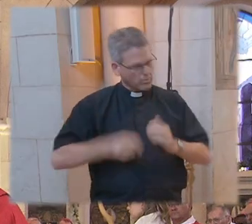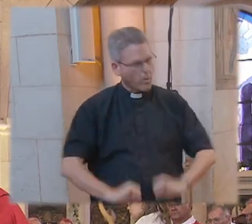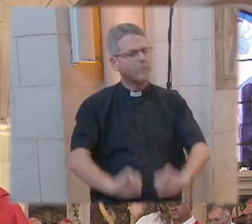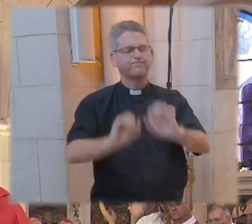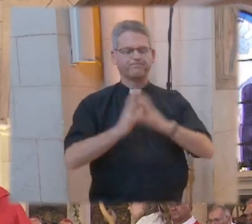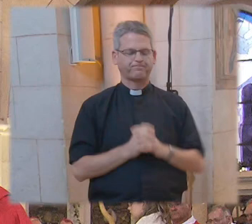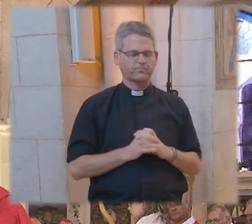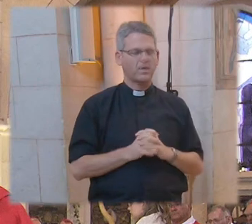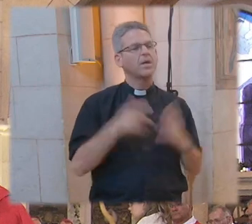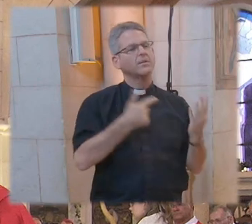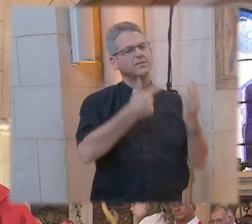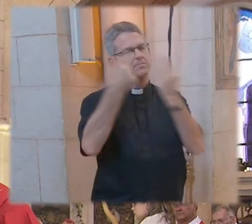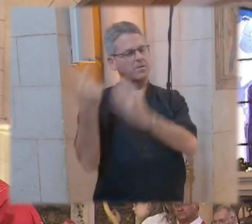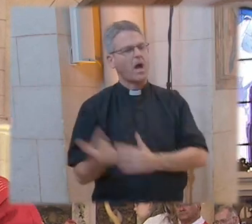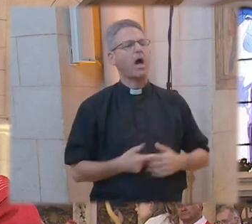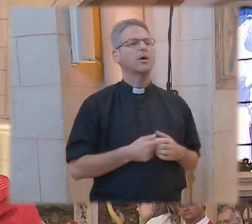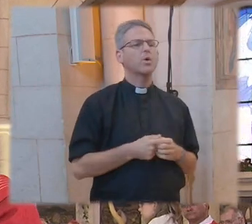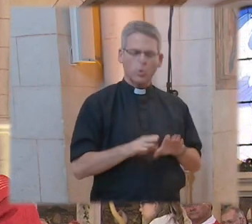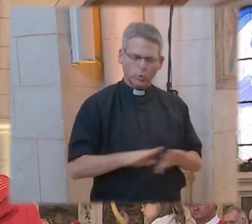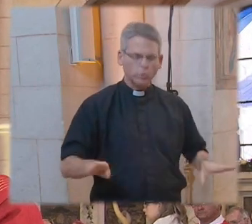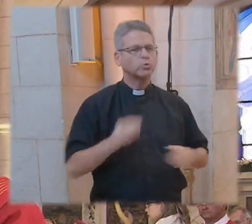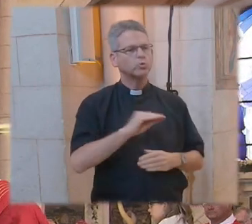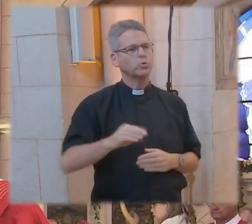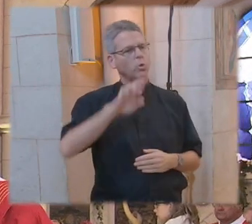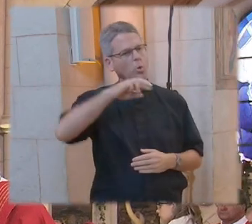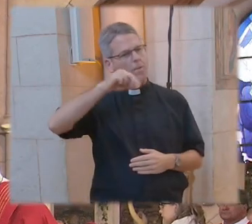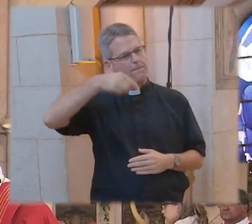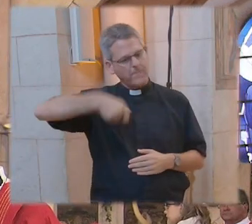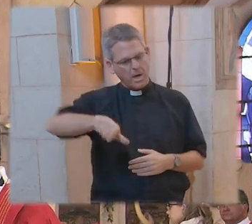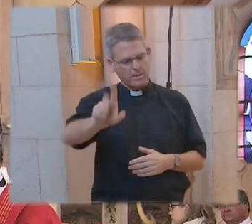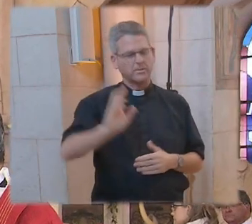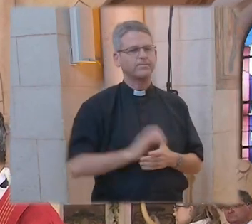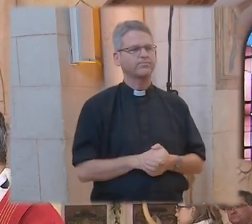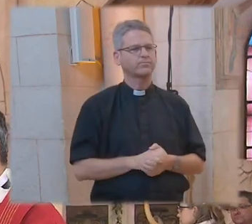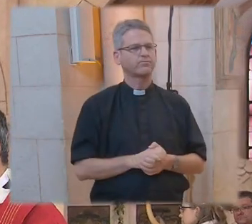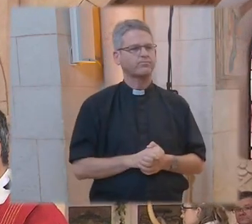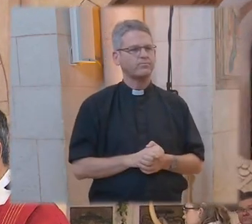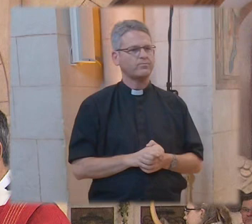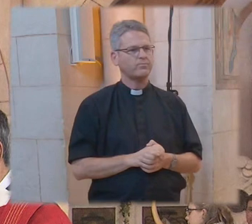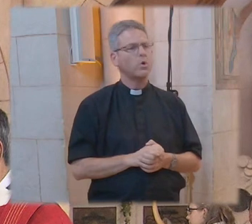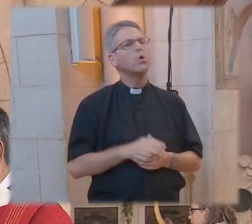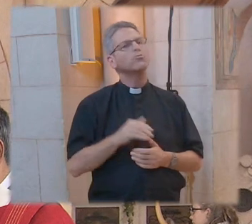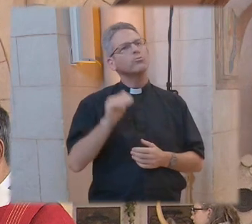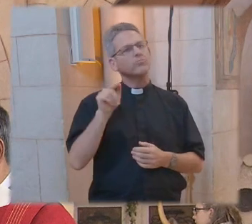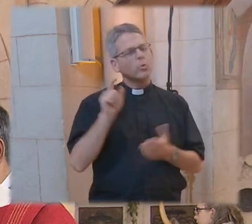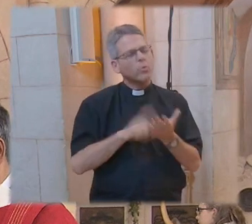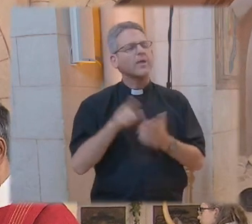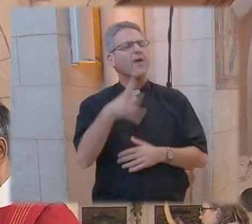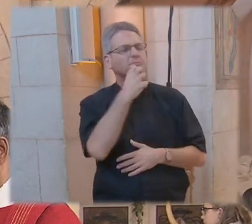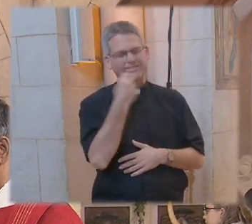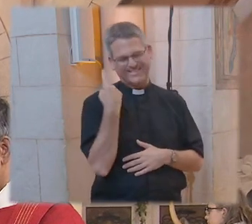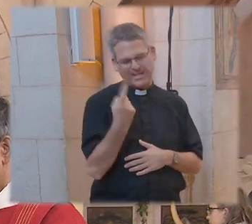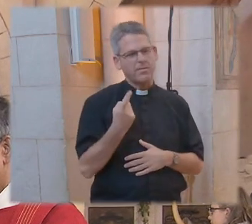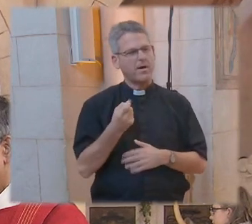7 Jahre besuchte er die Volksschule in Ruppach und weil er Missionar in Kamerun werden wollte,